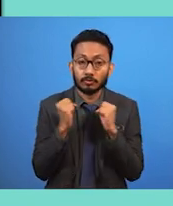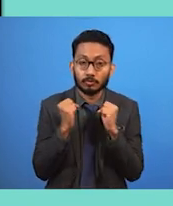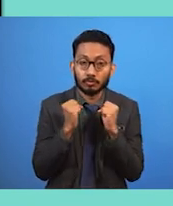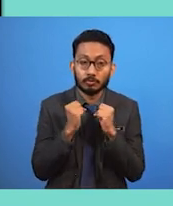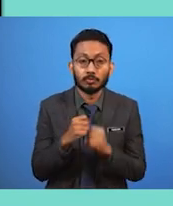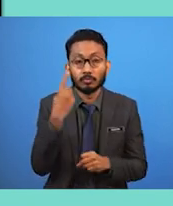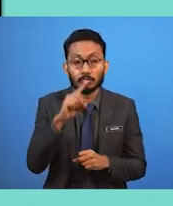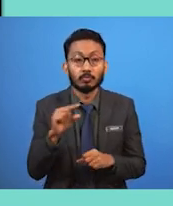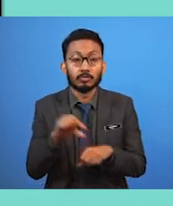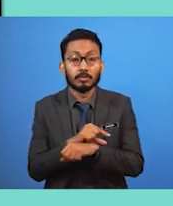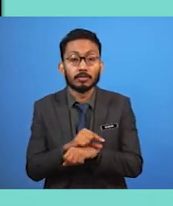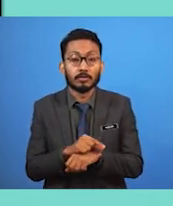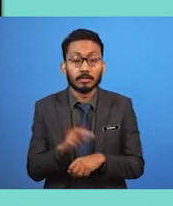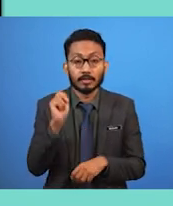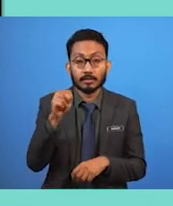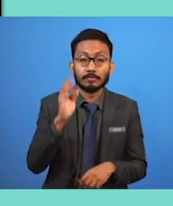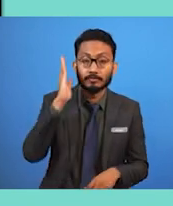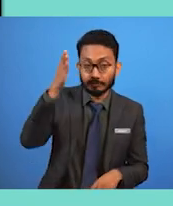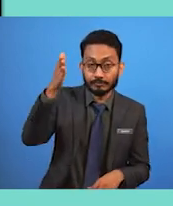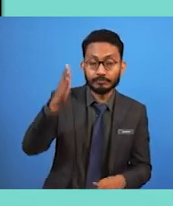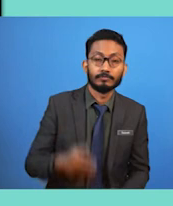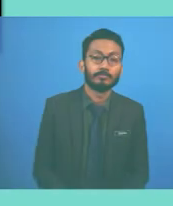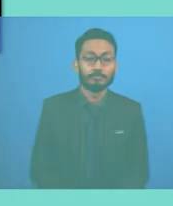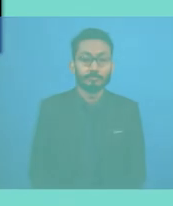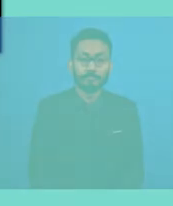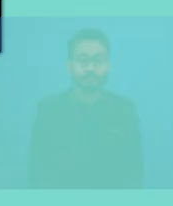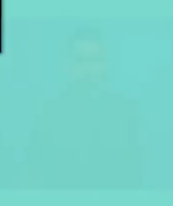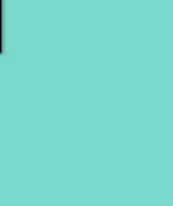untuk kegunaan seterusnya.